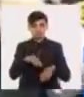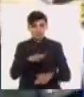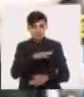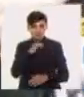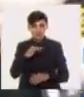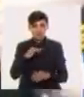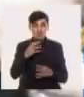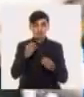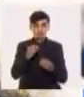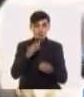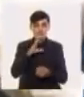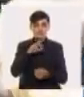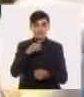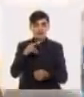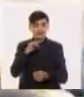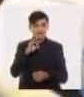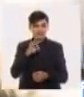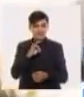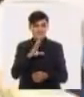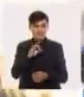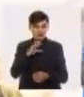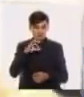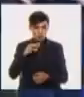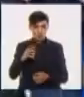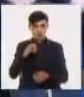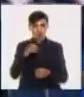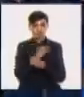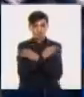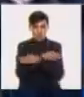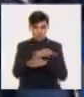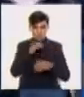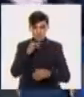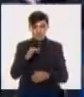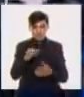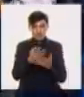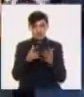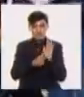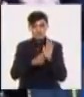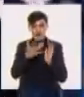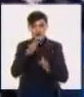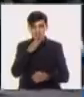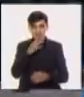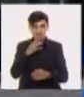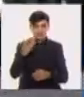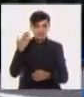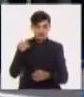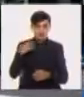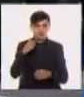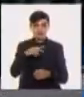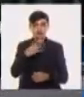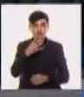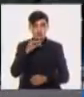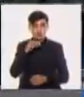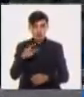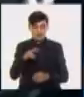Парады прошли также во Владивостоке, Новосибирске, в Южно-Сахалинске. Ровно 75 лет назад, в этот день, 24 июня